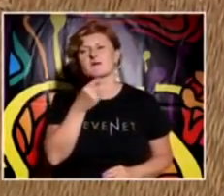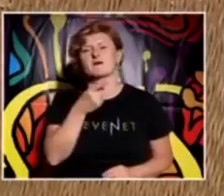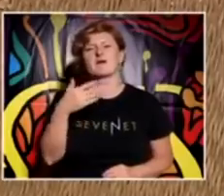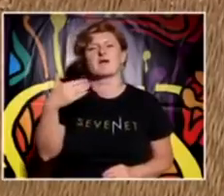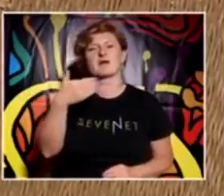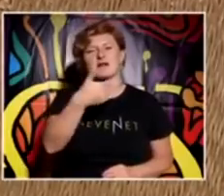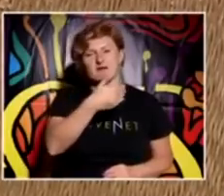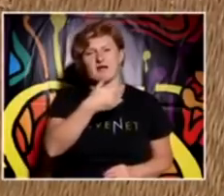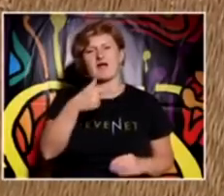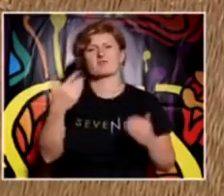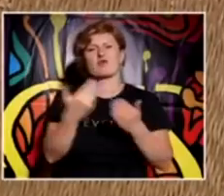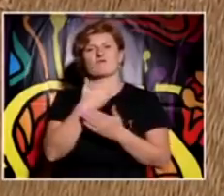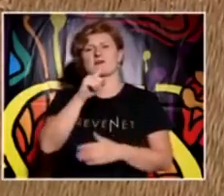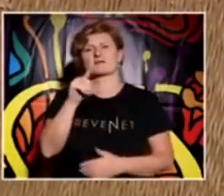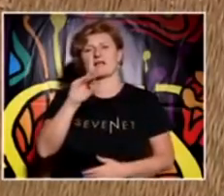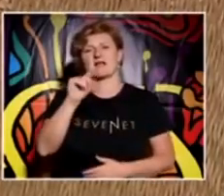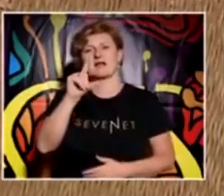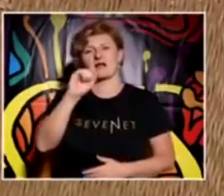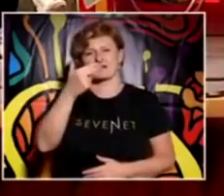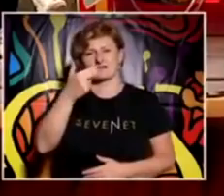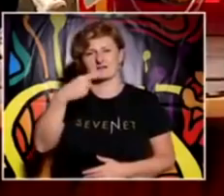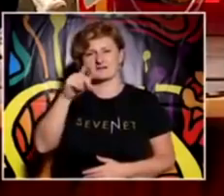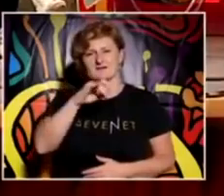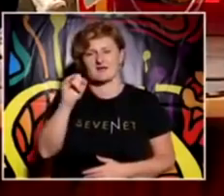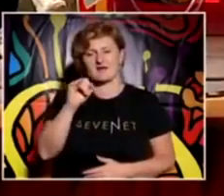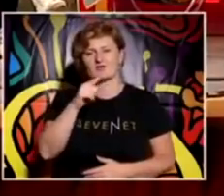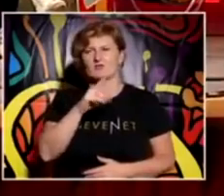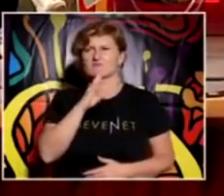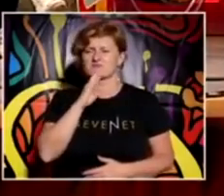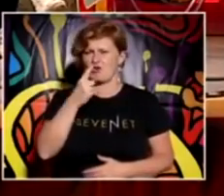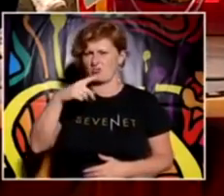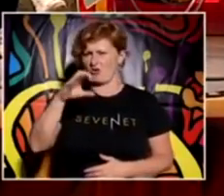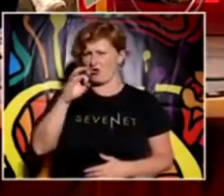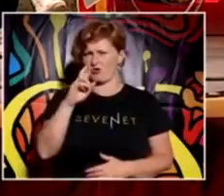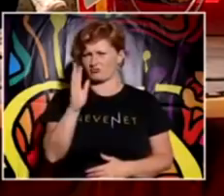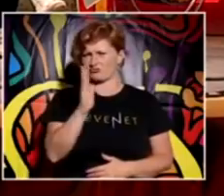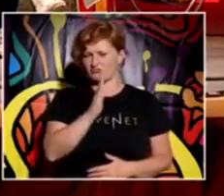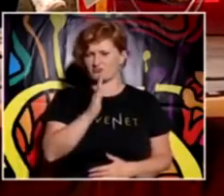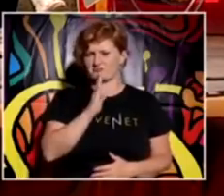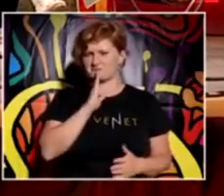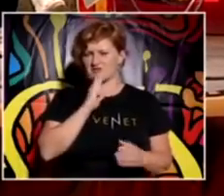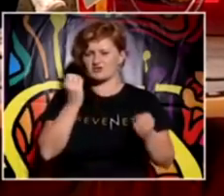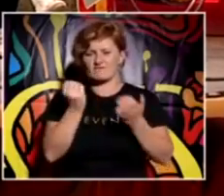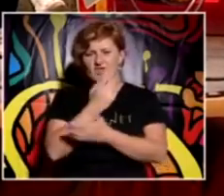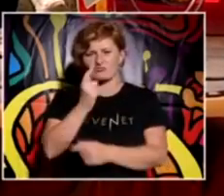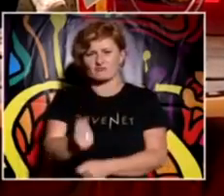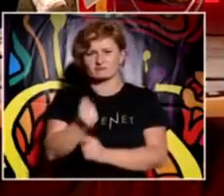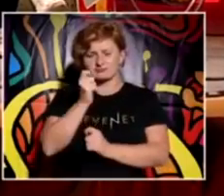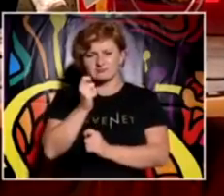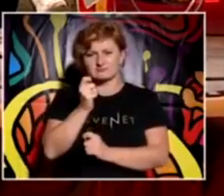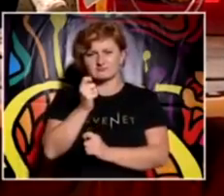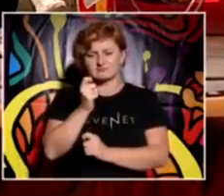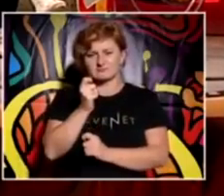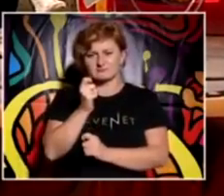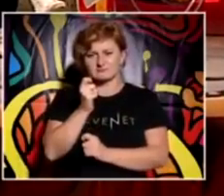ryba w Nowej Zelandii. To był chyba jakiś dorsz, coś takiego, świeżo złowiony dosłownie,